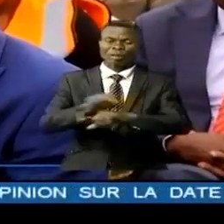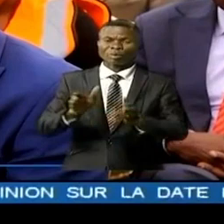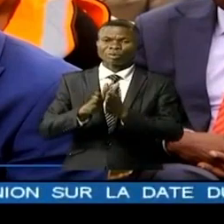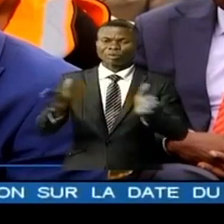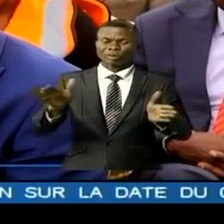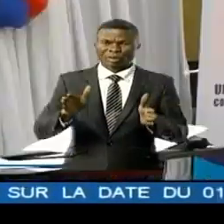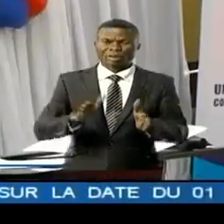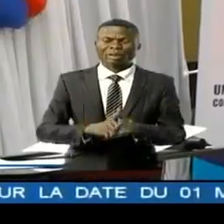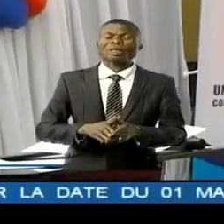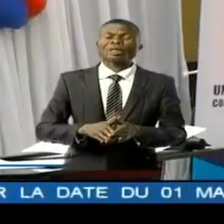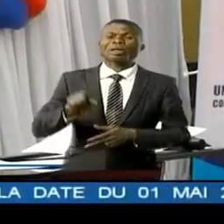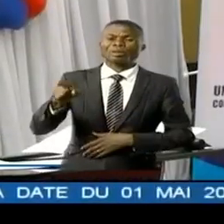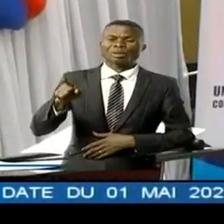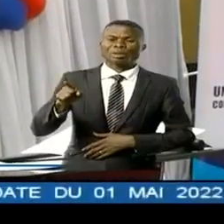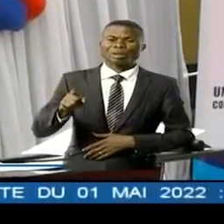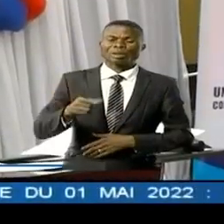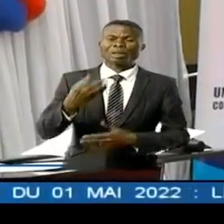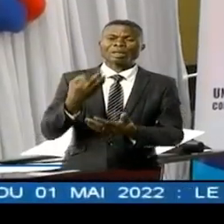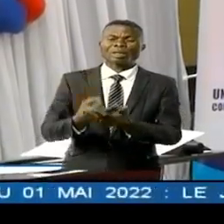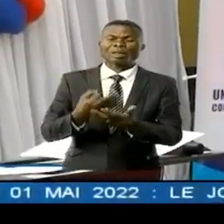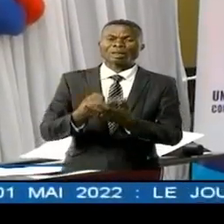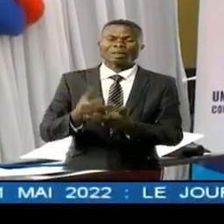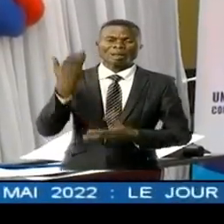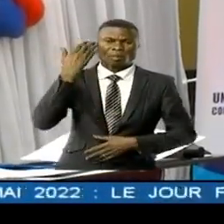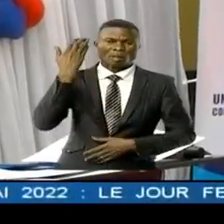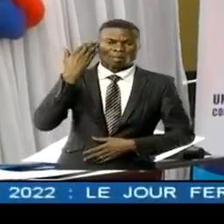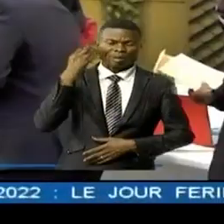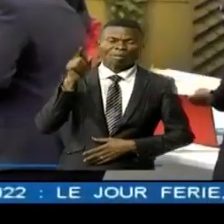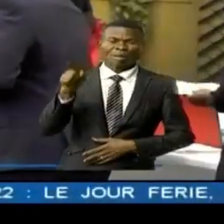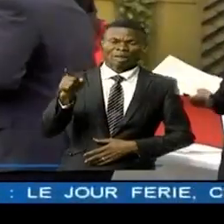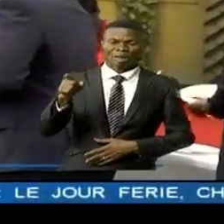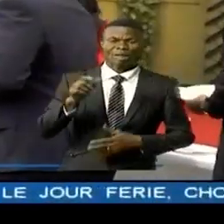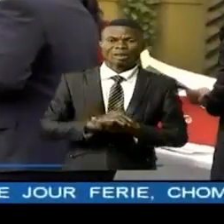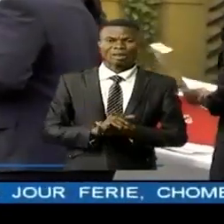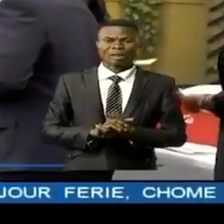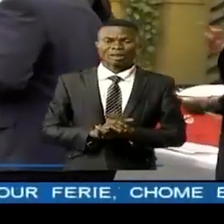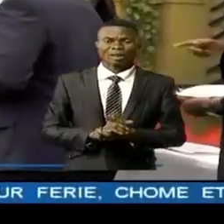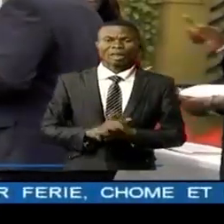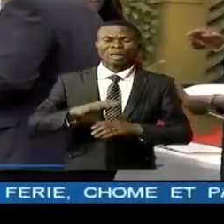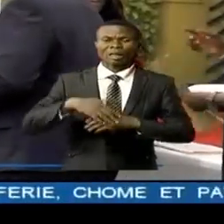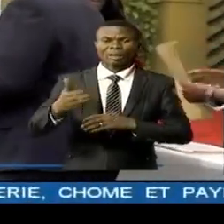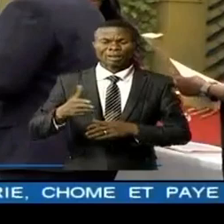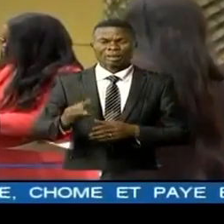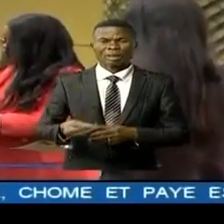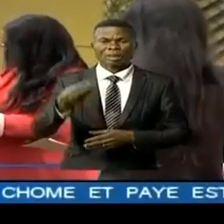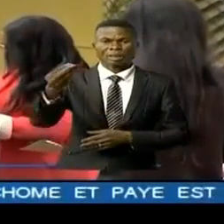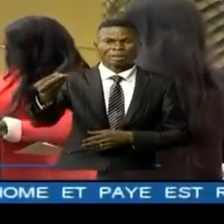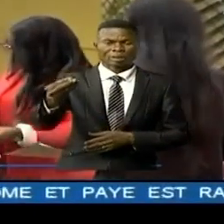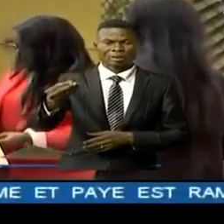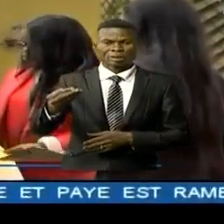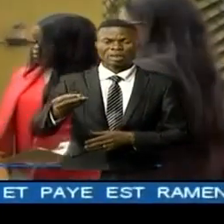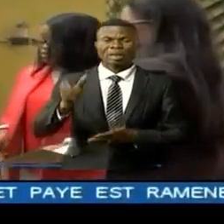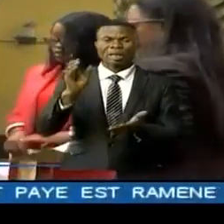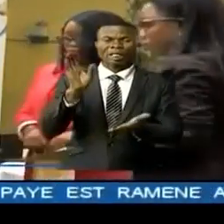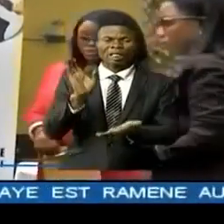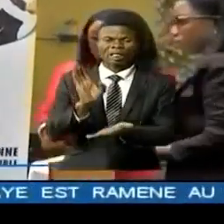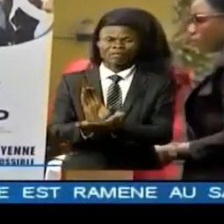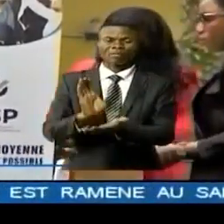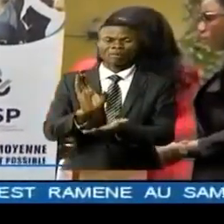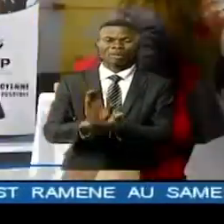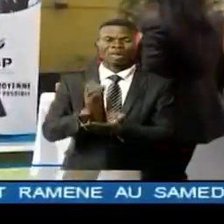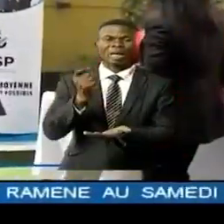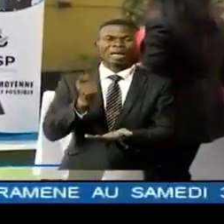la rsc érigé par les chutes la neige comme annette puis on suivra la remise des attestations d'enregistrement